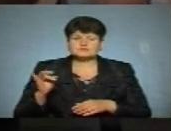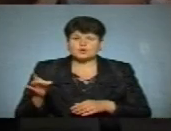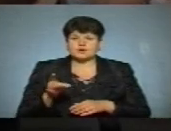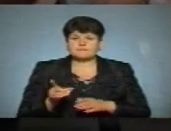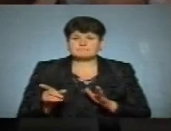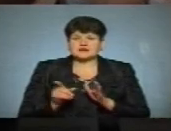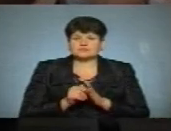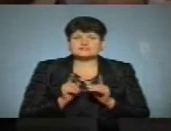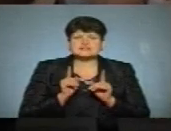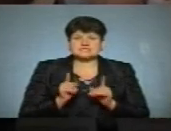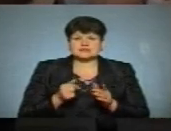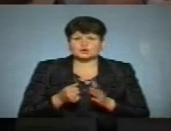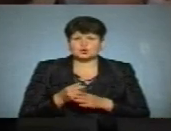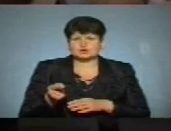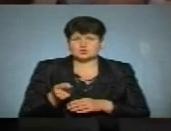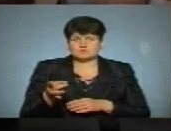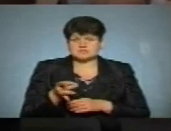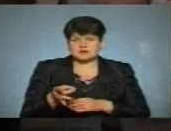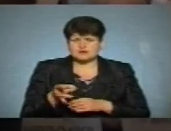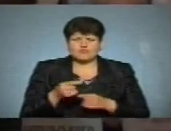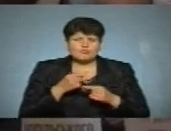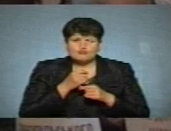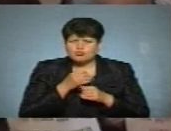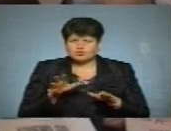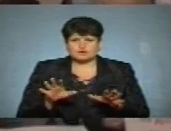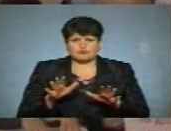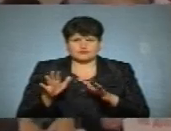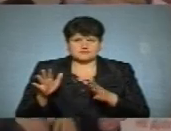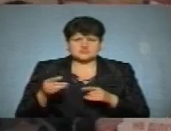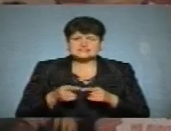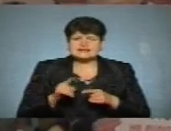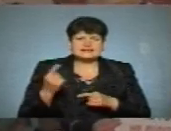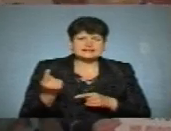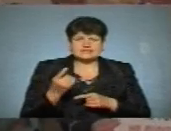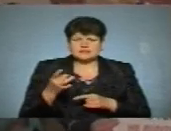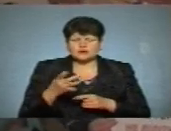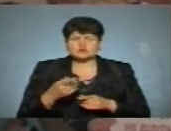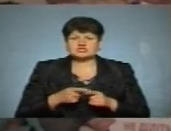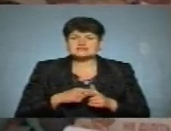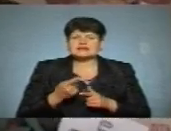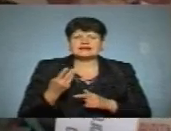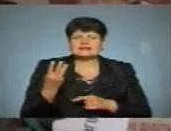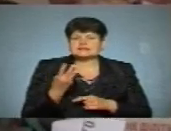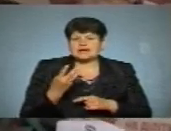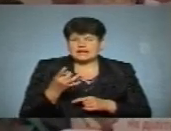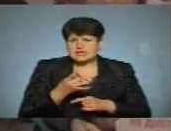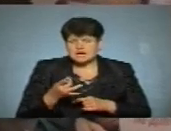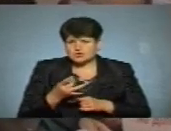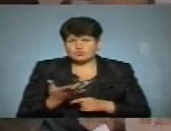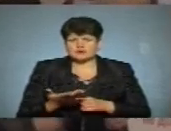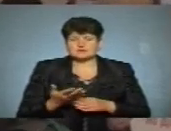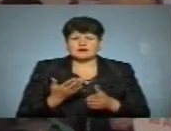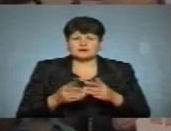приєднуватися тільки до Тернопільського району, в будь-якому випадку, чи це буде єдиний район, чи це буде 3 райони – Чортківський, Кременецький, Тернопільський,